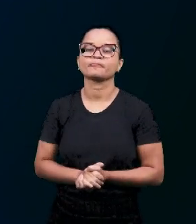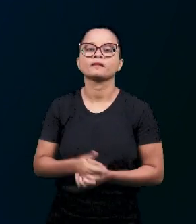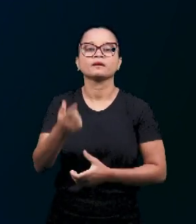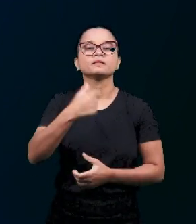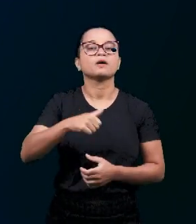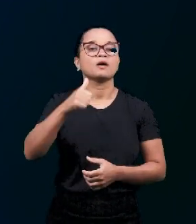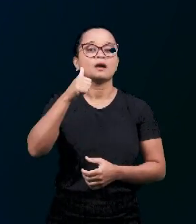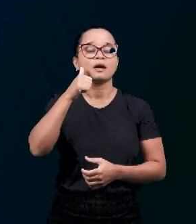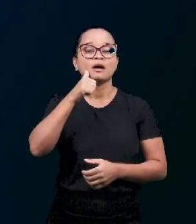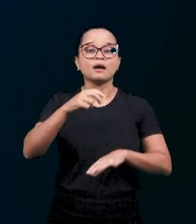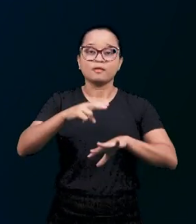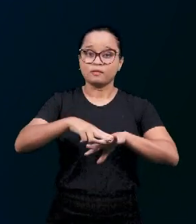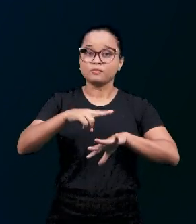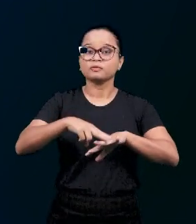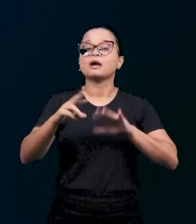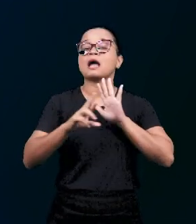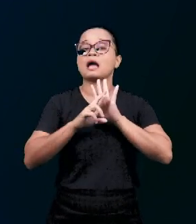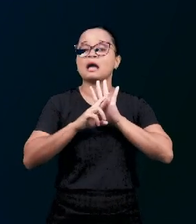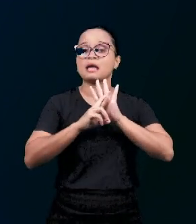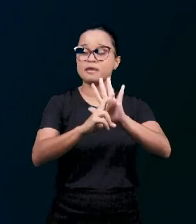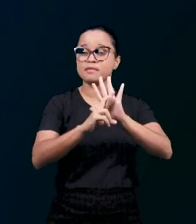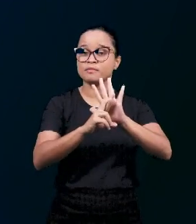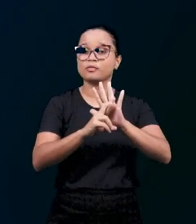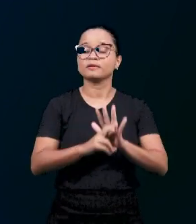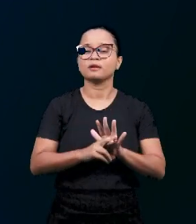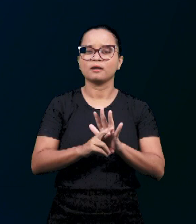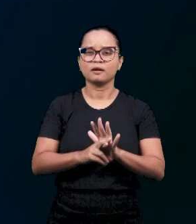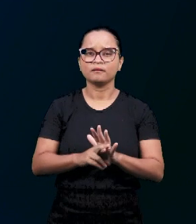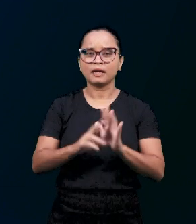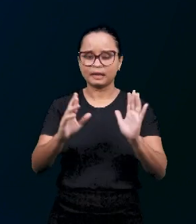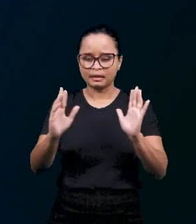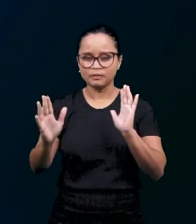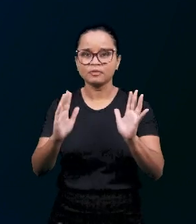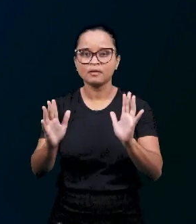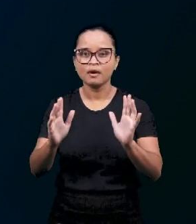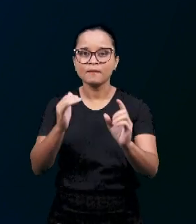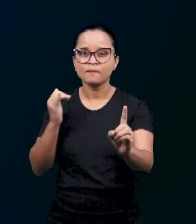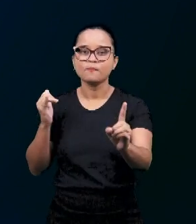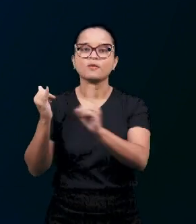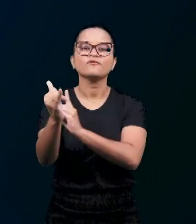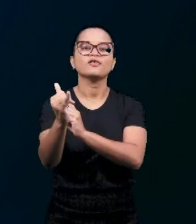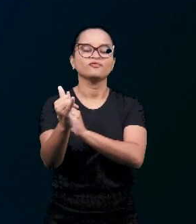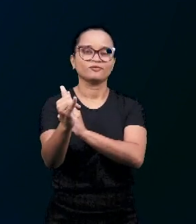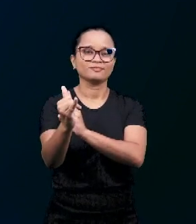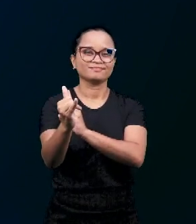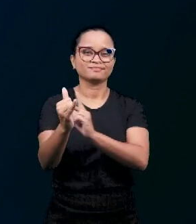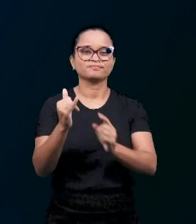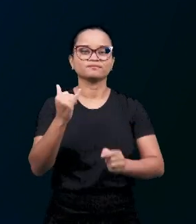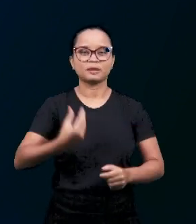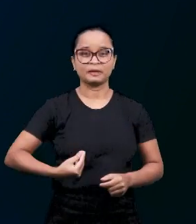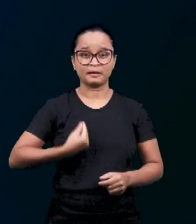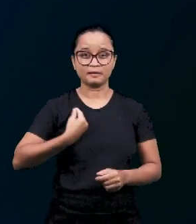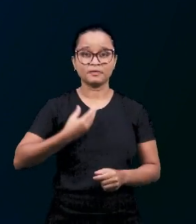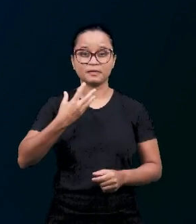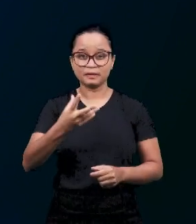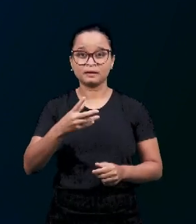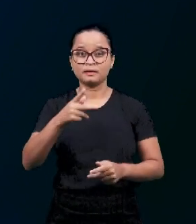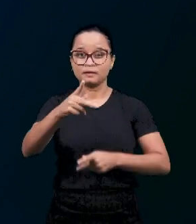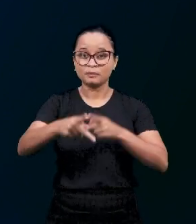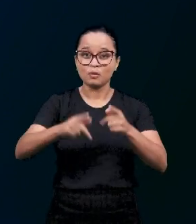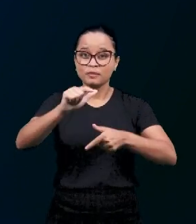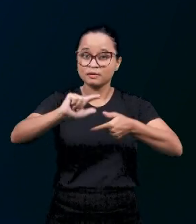La figure de cette veuve représentait le scénario prophétique vécu par Israël. Le Père n'existait